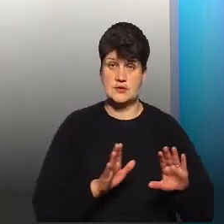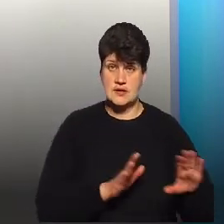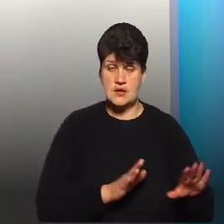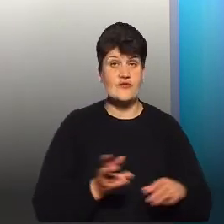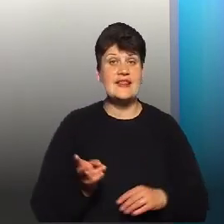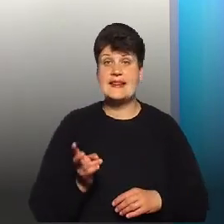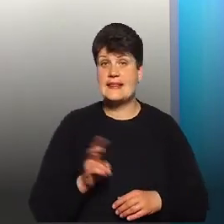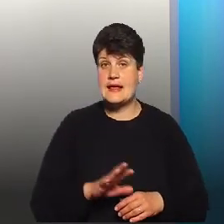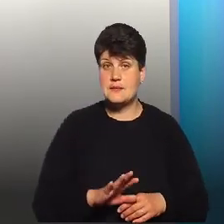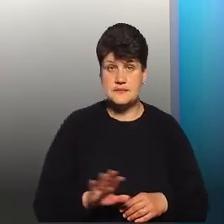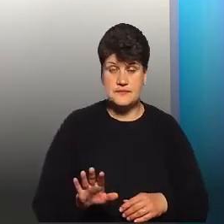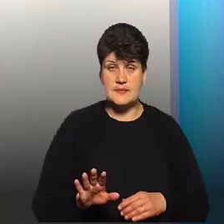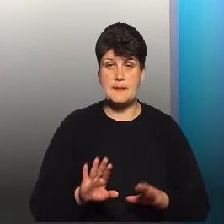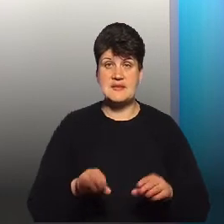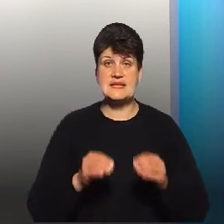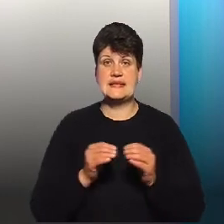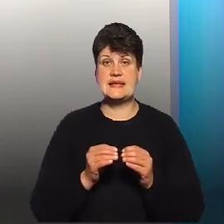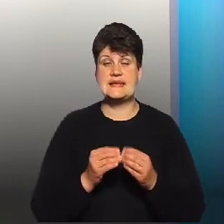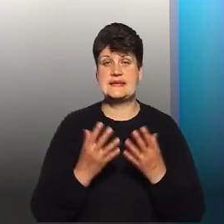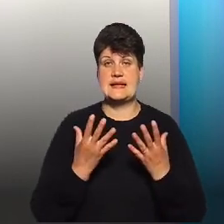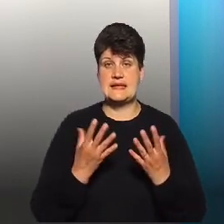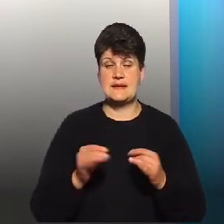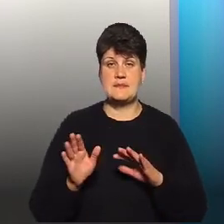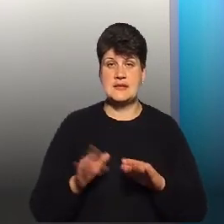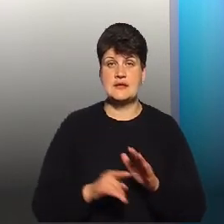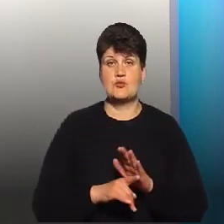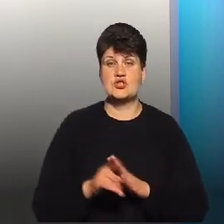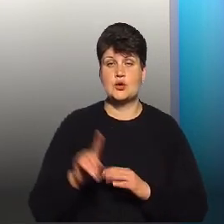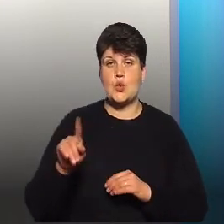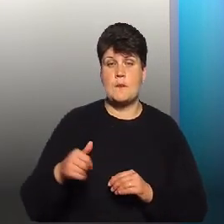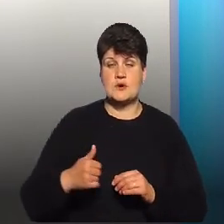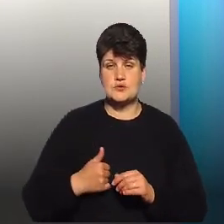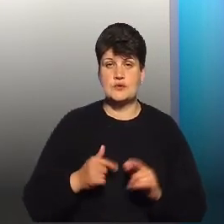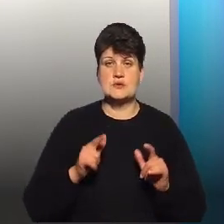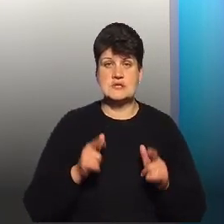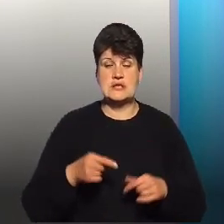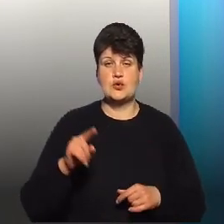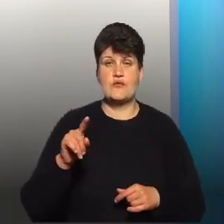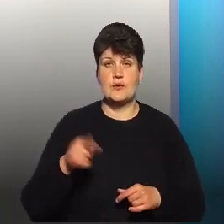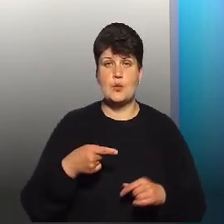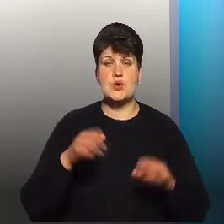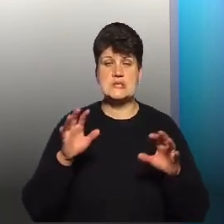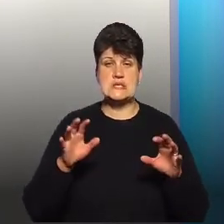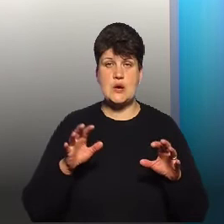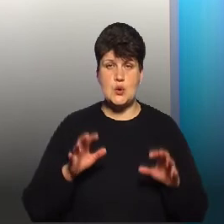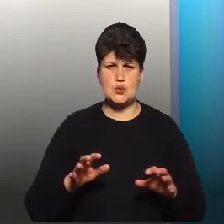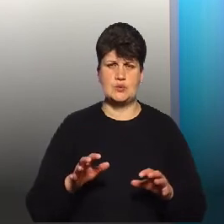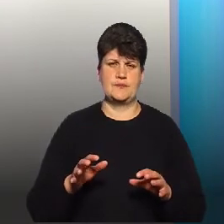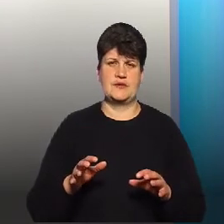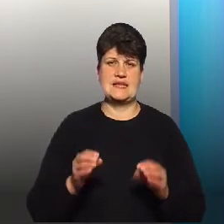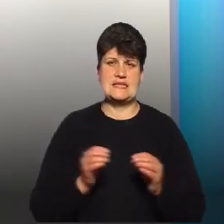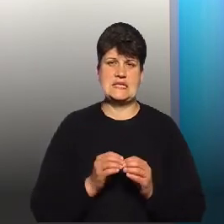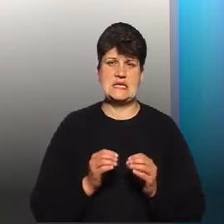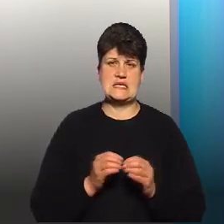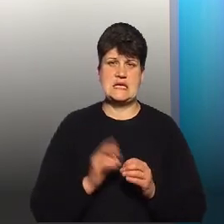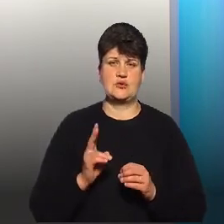після 10 діб після початку призову, згідно вимог чинного законодавства, тобто, грубо кажучи, з 10 квітня,